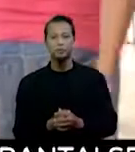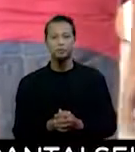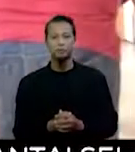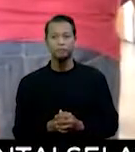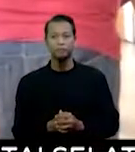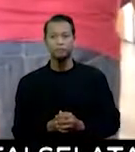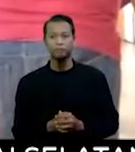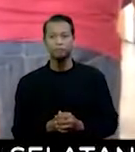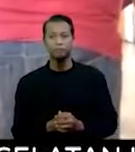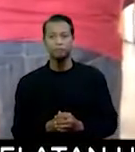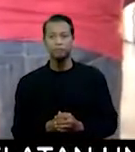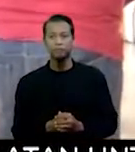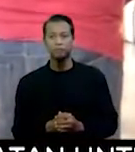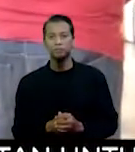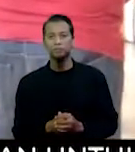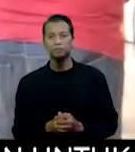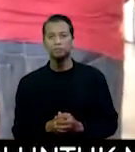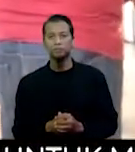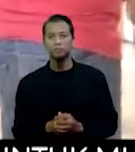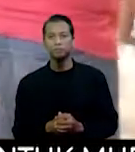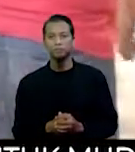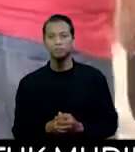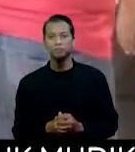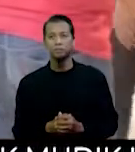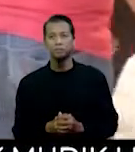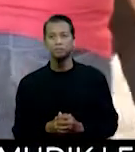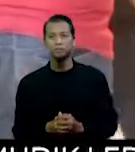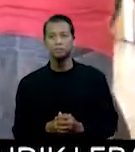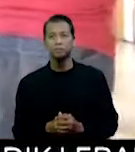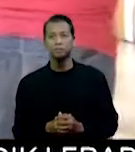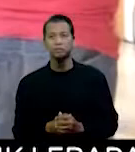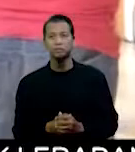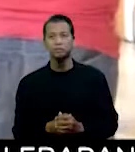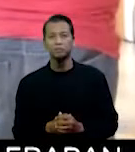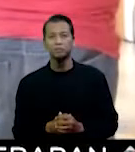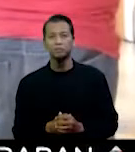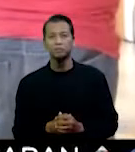maupun PCR yang sudah diberlakukan oleh PT KAI Daop 1. Dari Jakarta, Mahathir Muhammad, Sigit Aryo.